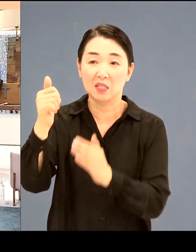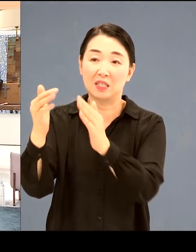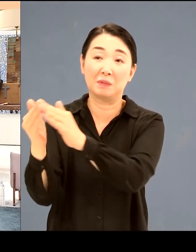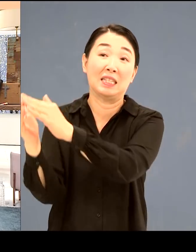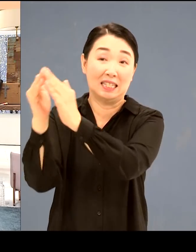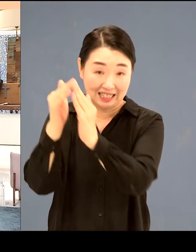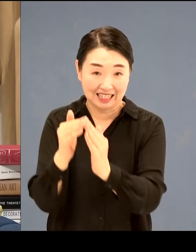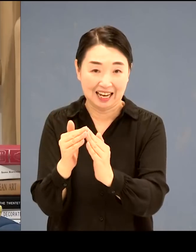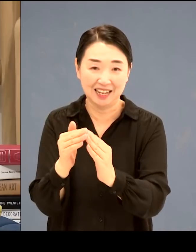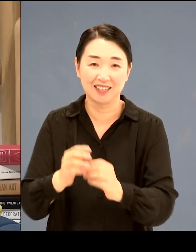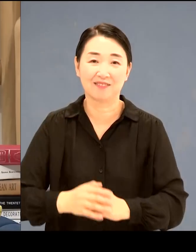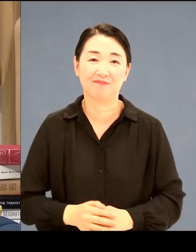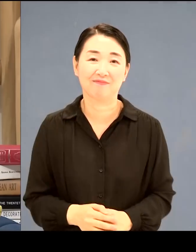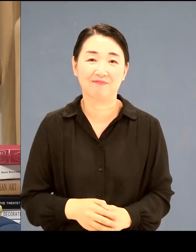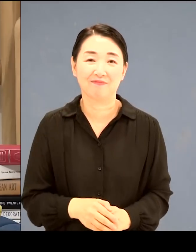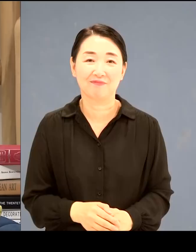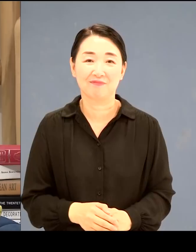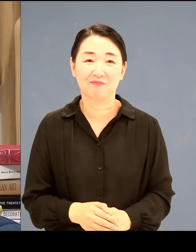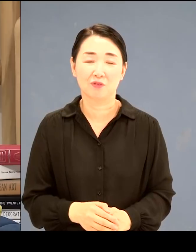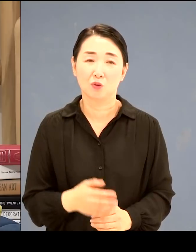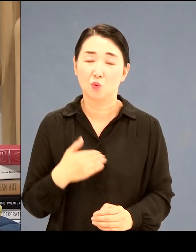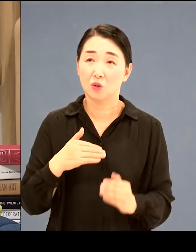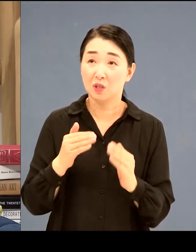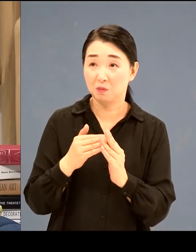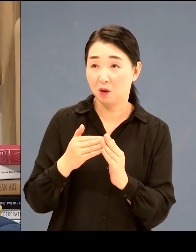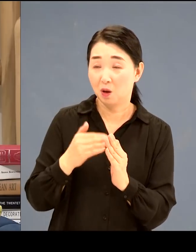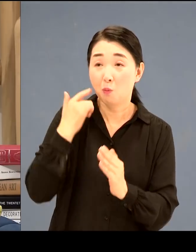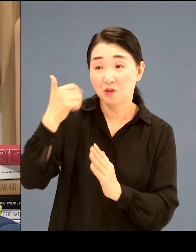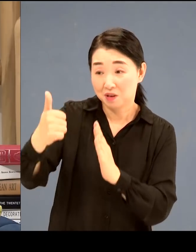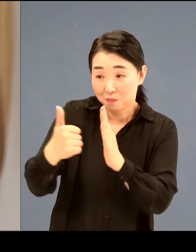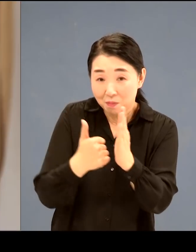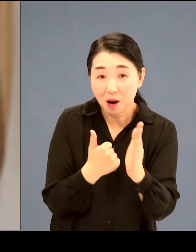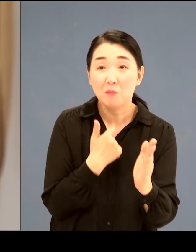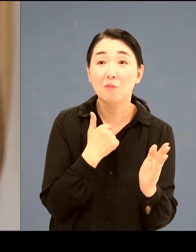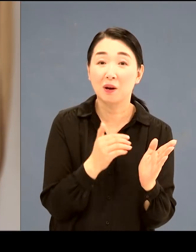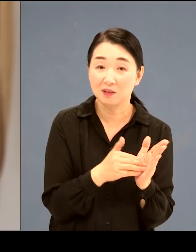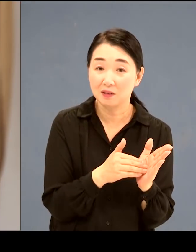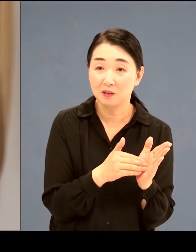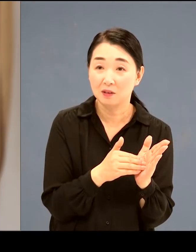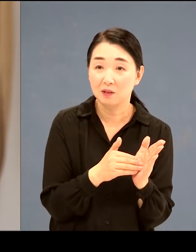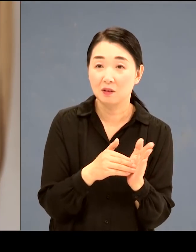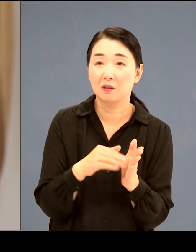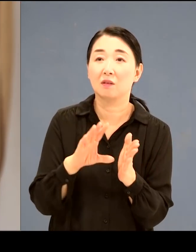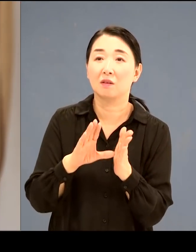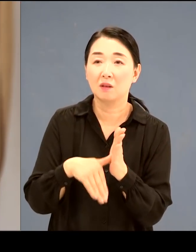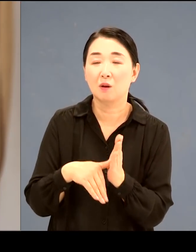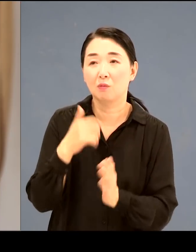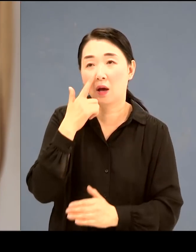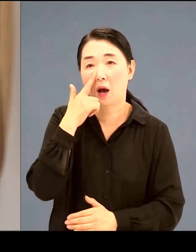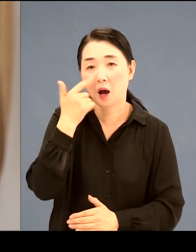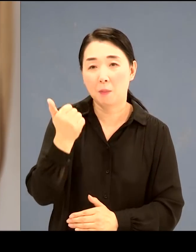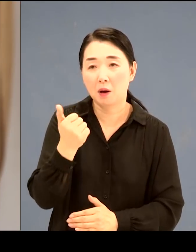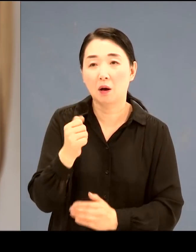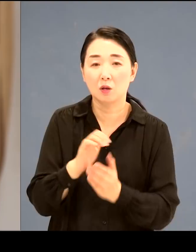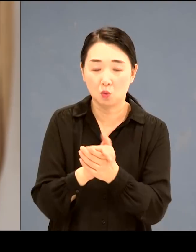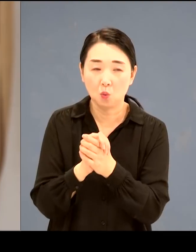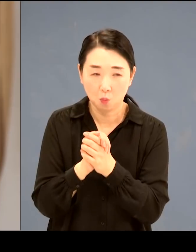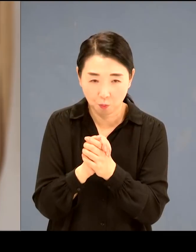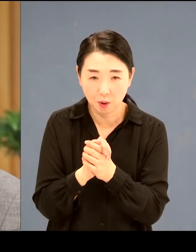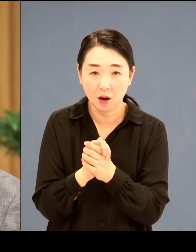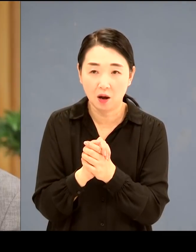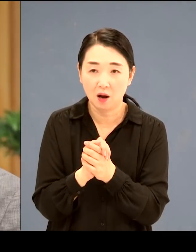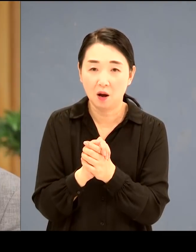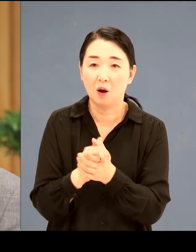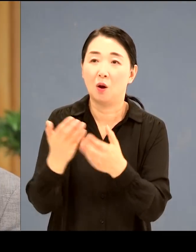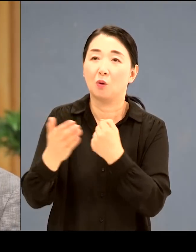네. 근데 저희 어허. 집에 신방을 오셨는데 네. 그때 저희 아버지가 기도를 받으시고 갑자기 성령을 받으신